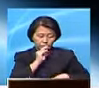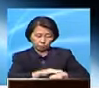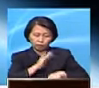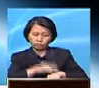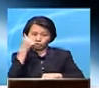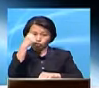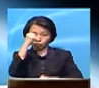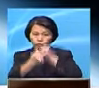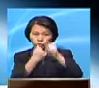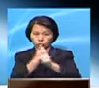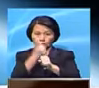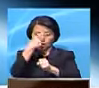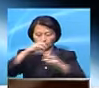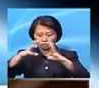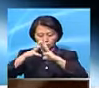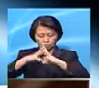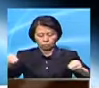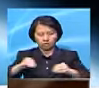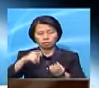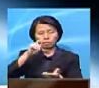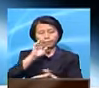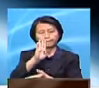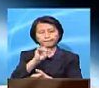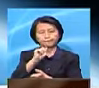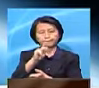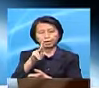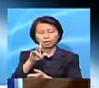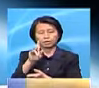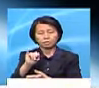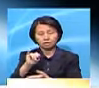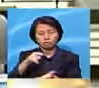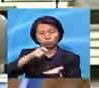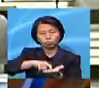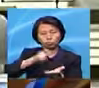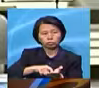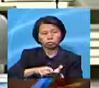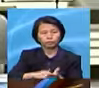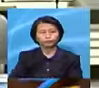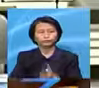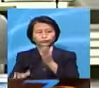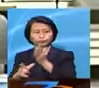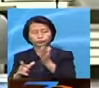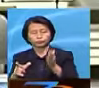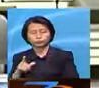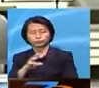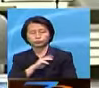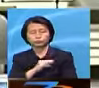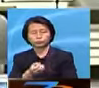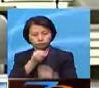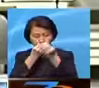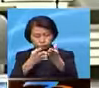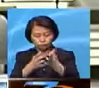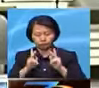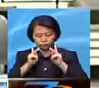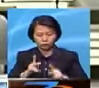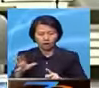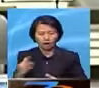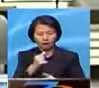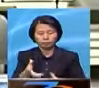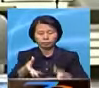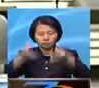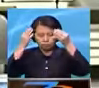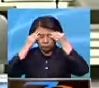10 tahun untuk menyelesaikan Baki hutang timbalan menteri kewangan Datuk othman Aziz memaklumkan pihaknya juga mengambil